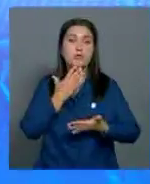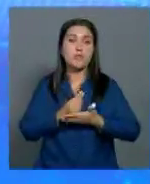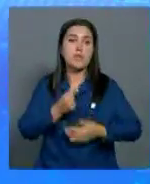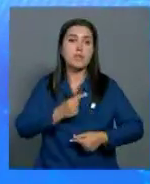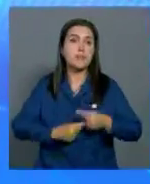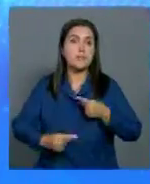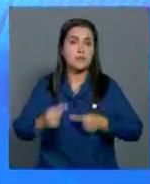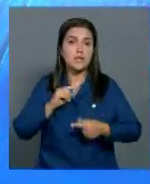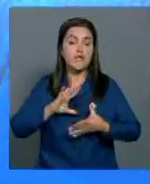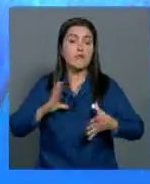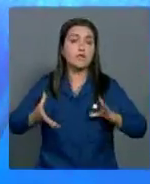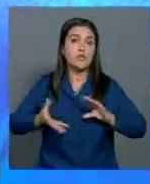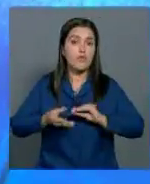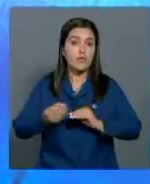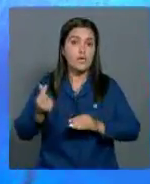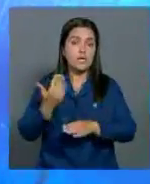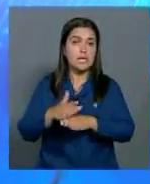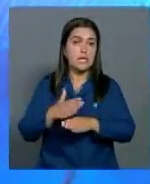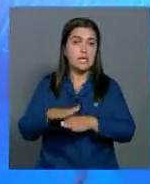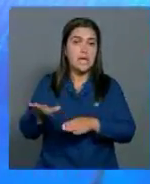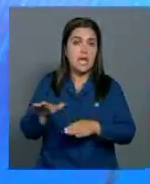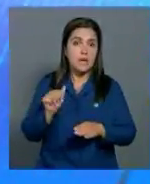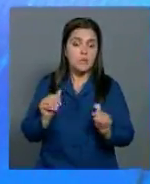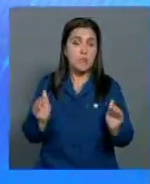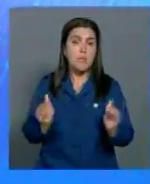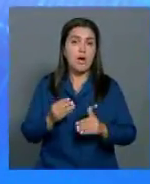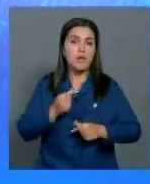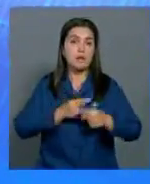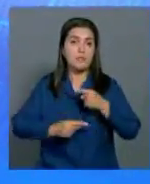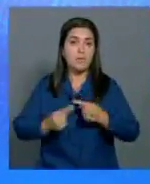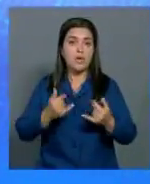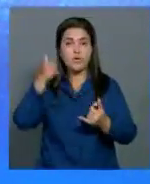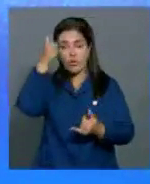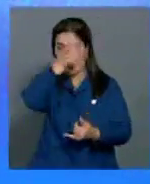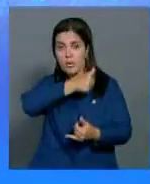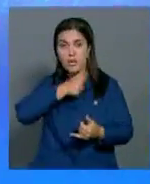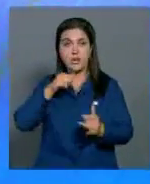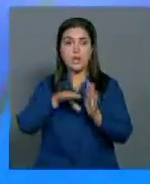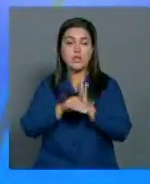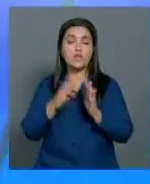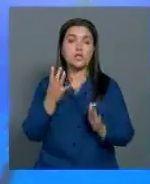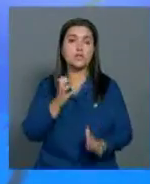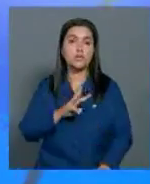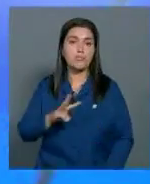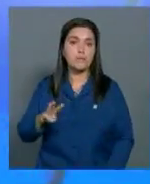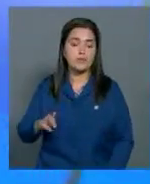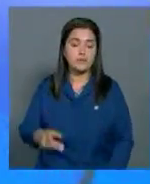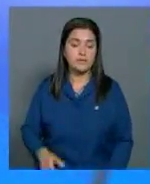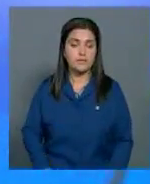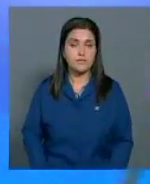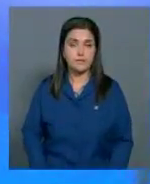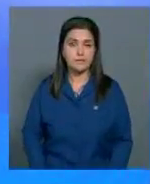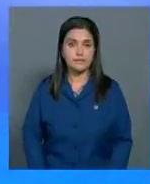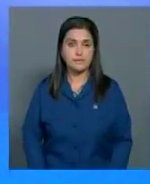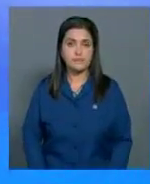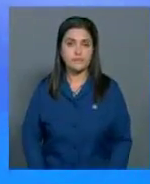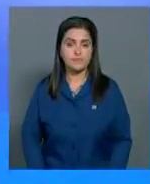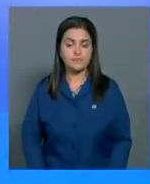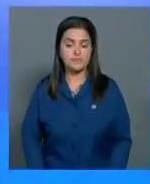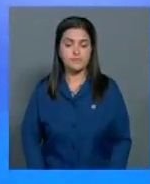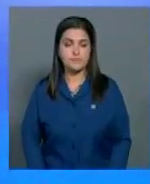развить собственное дело. Всего же на микрокредитование малого бизнеса в этом году по области предусмотрено более 400 миллионов тенге.